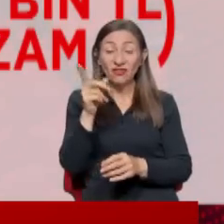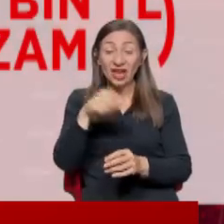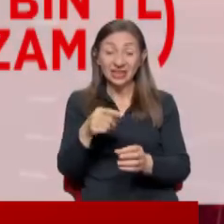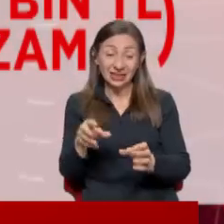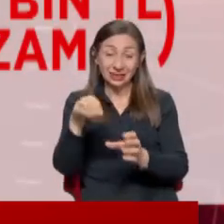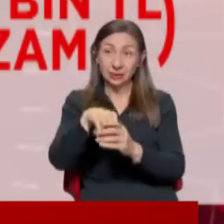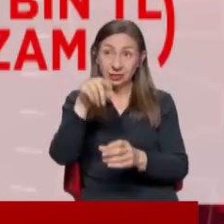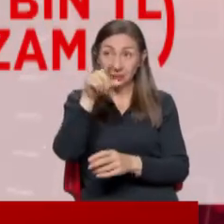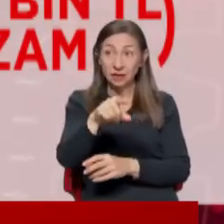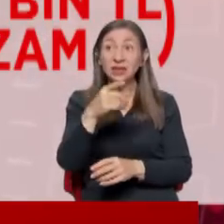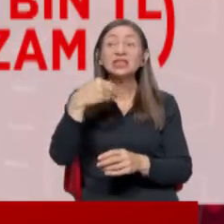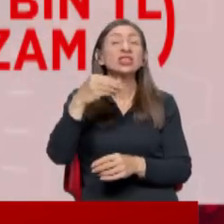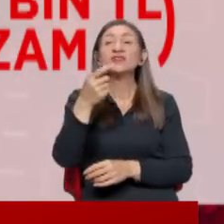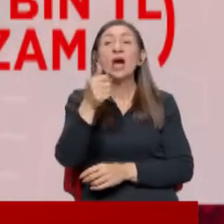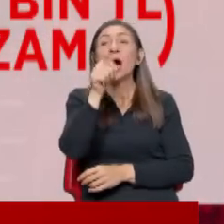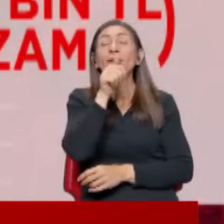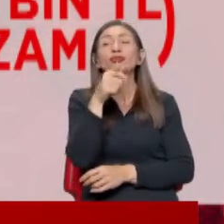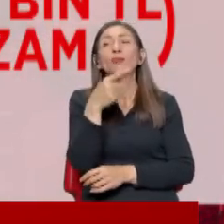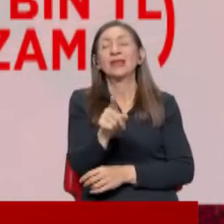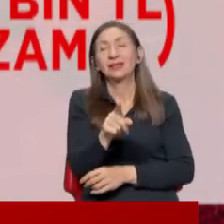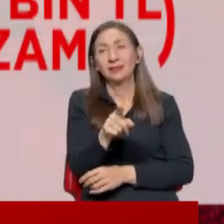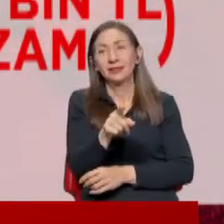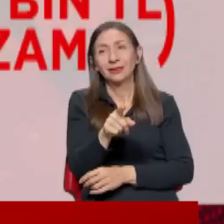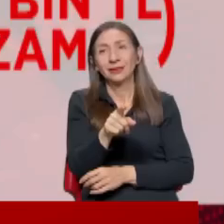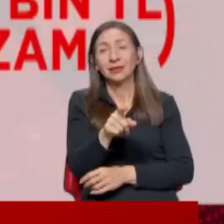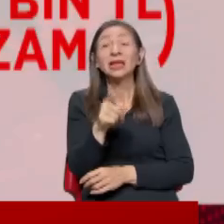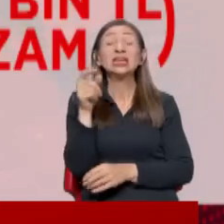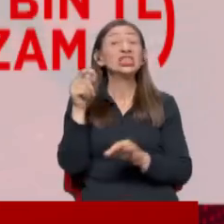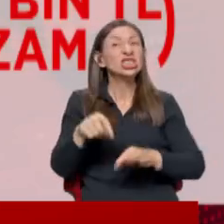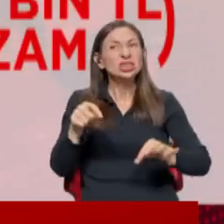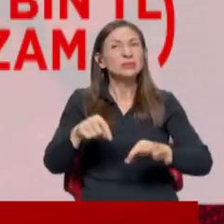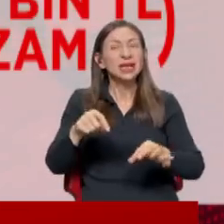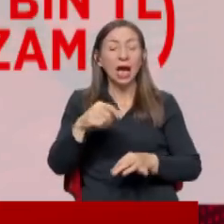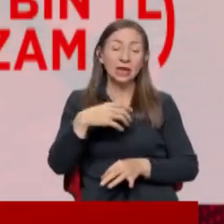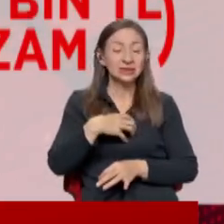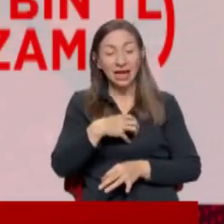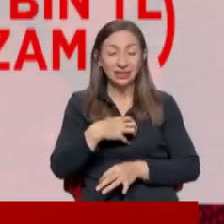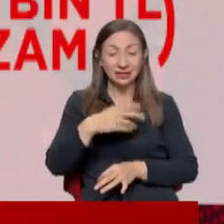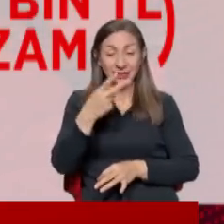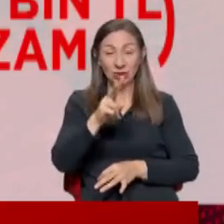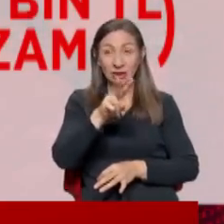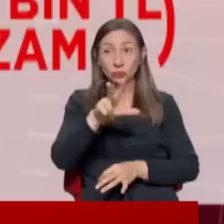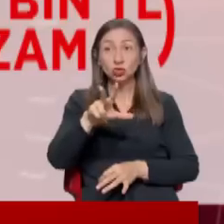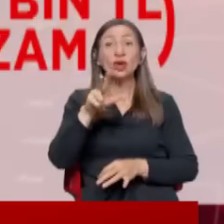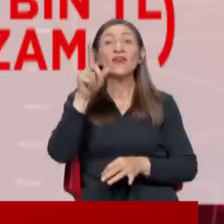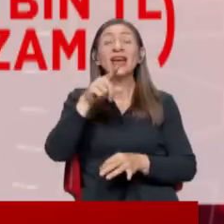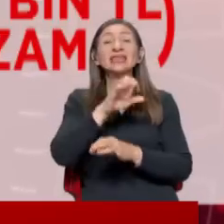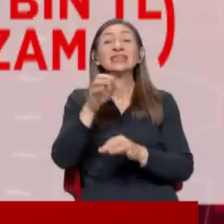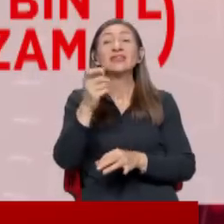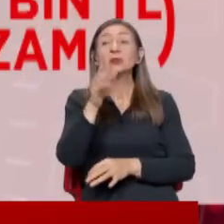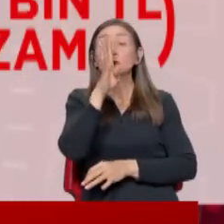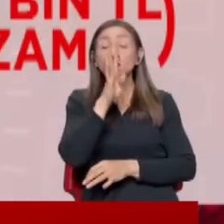dilimine giriyordu ve satış fiyatı da 600 bin liraydı. Gelelim bugüne, aynı otomobilin vergisiz